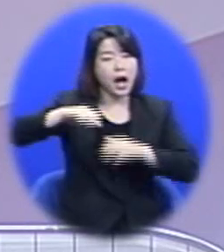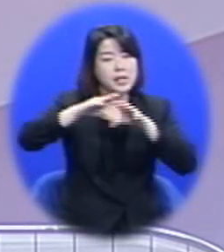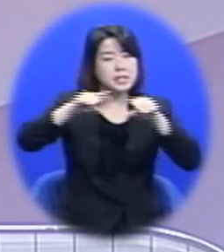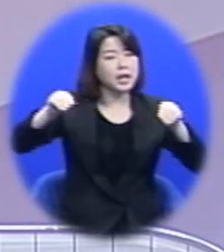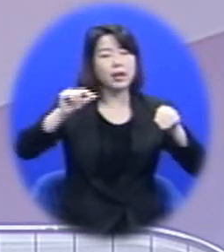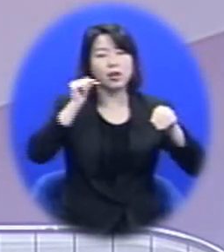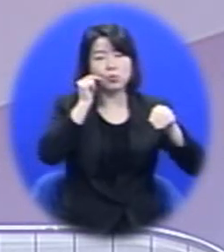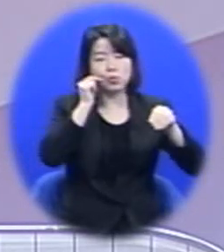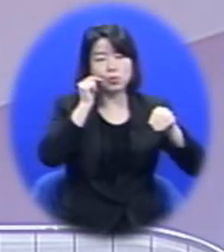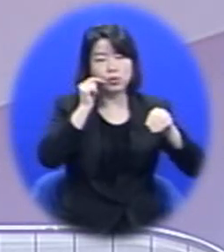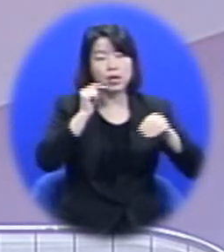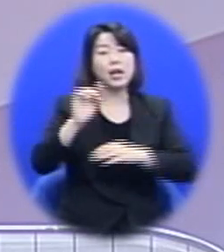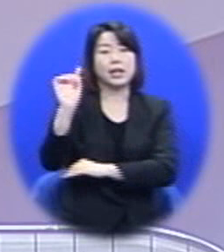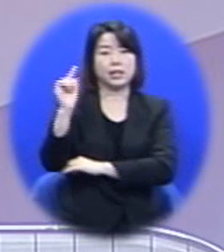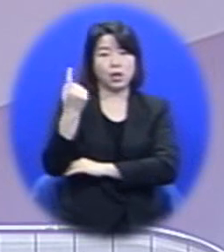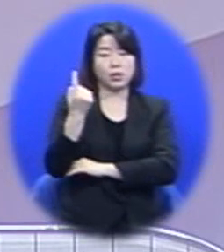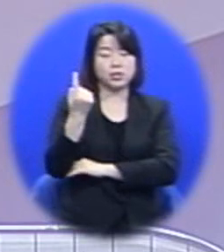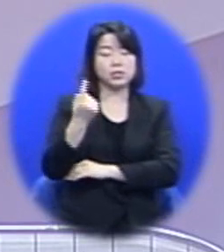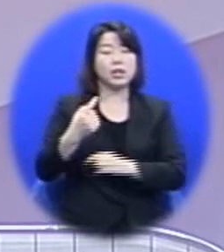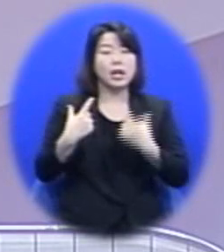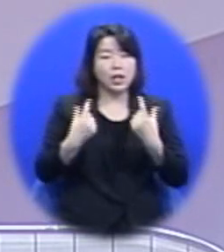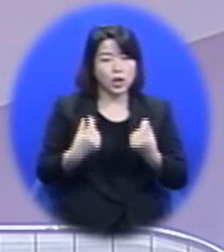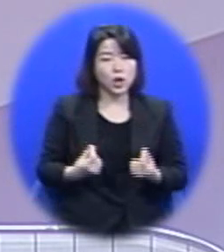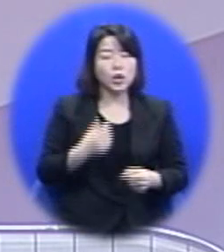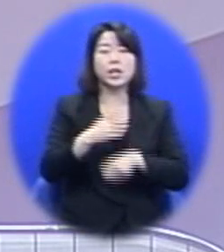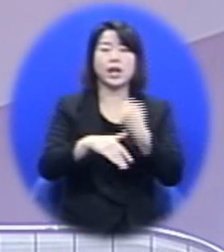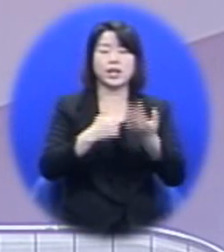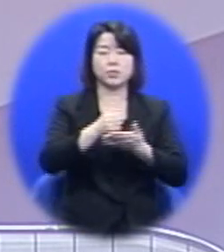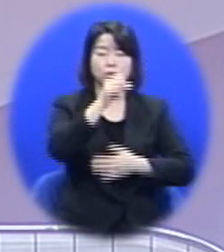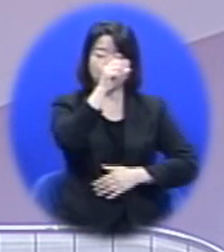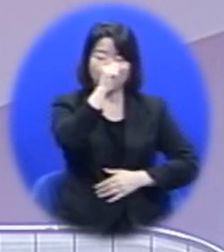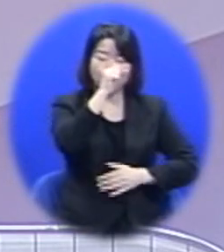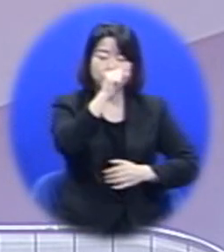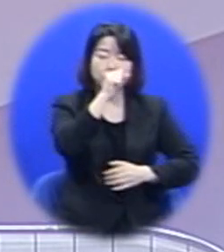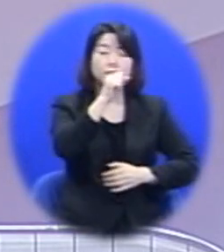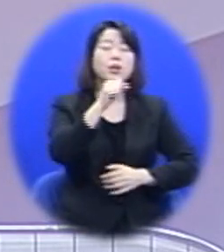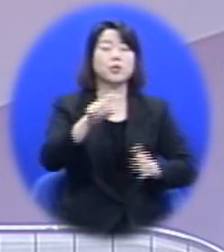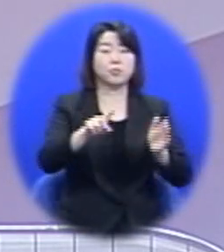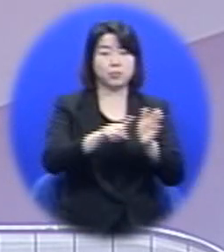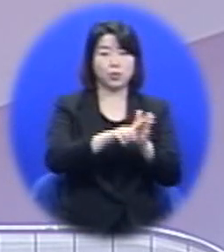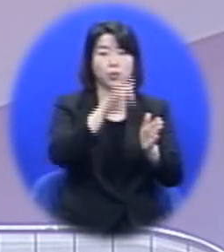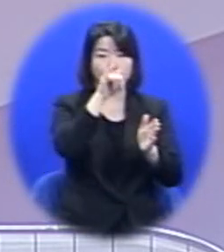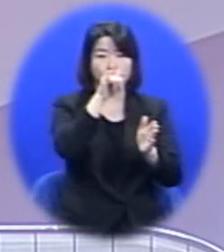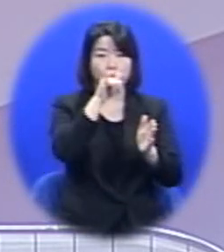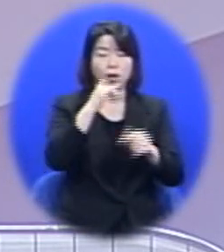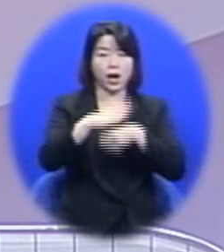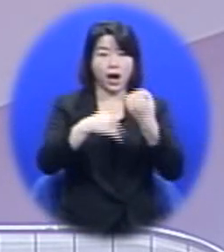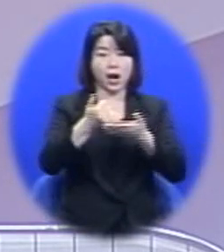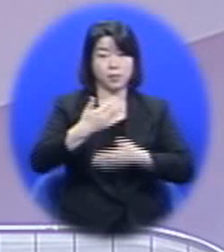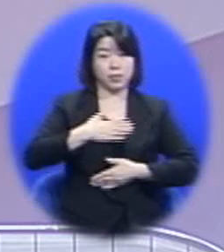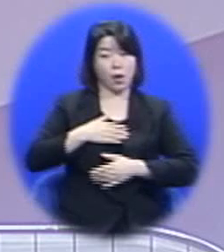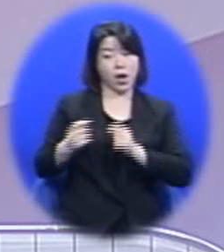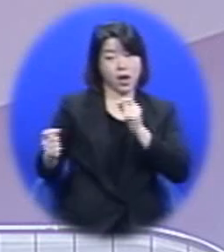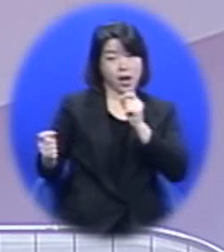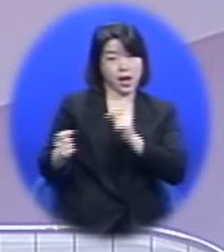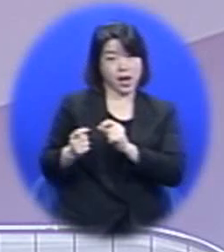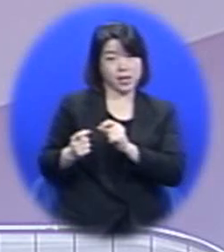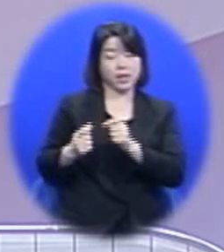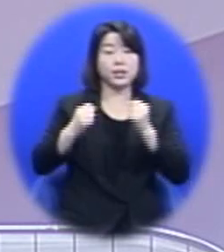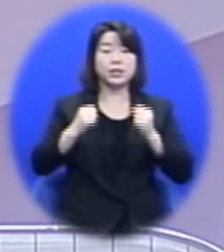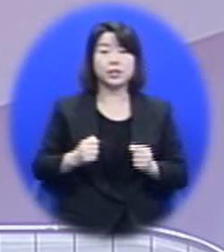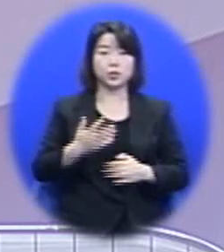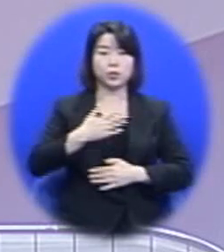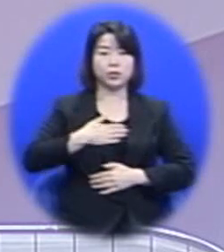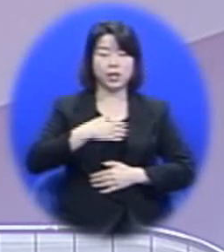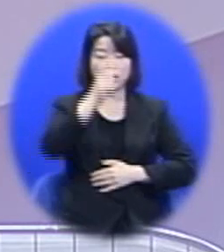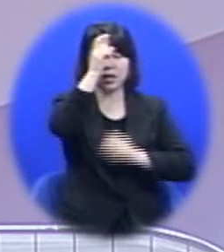않았지만 다윗은 여전히 하나님은 좋으신 하나님이라고 믿었고 하나님은 나와 가까이 계시고 내 기도를